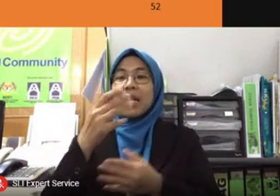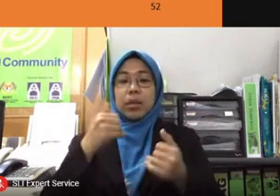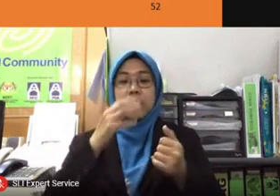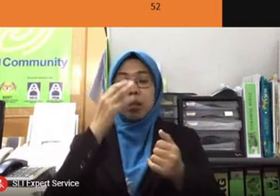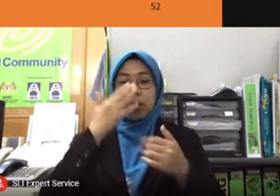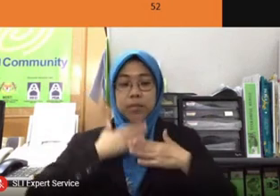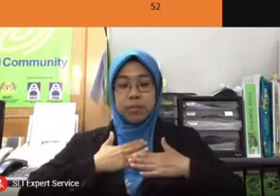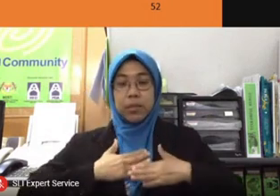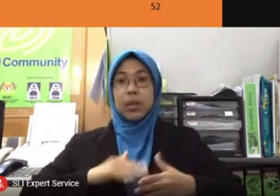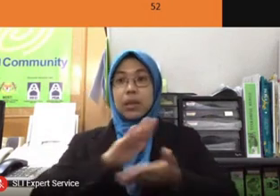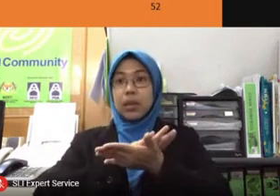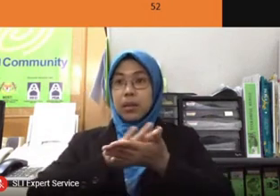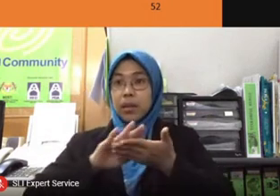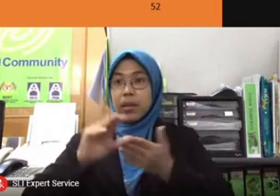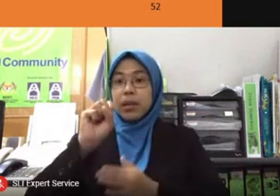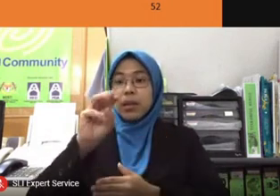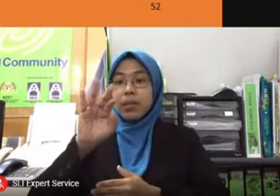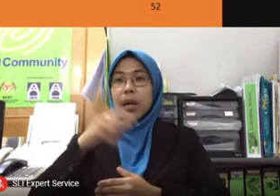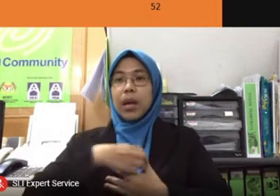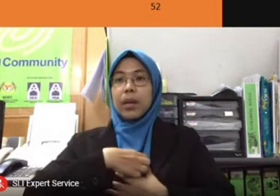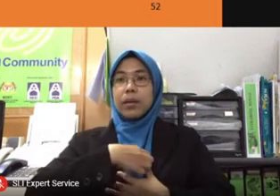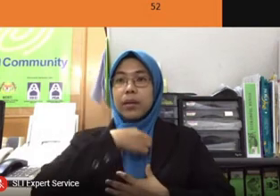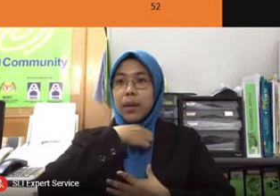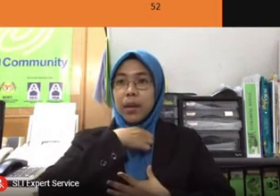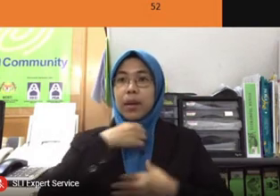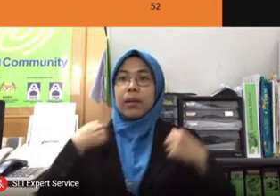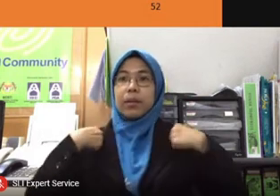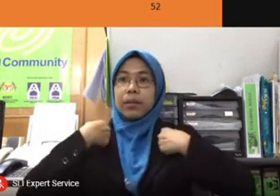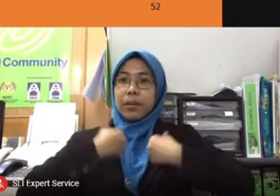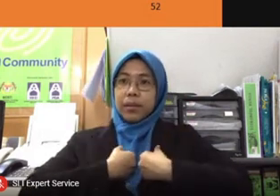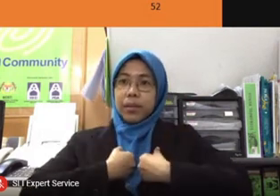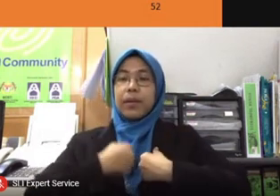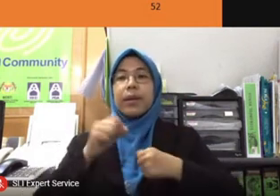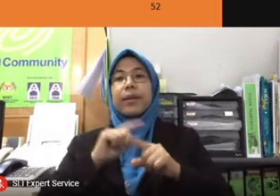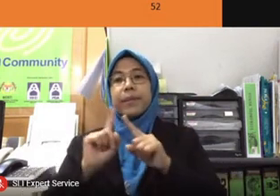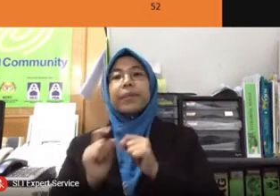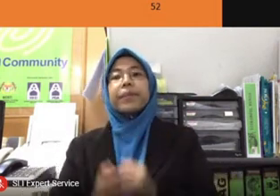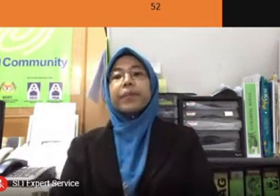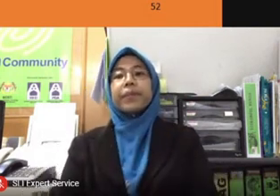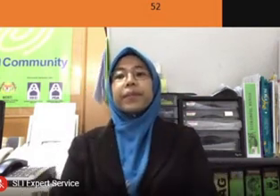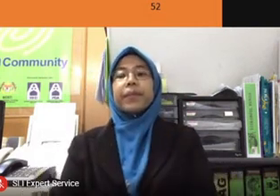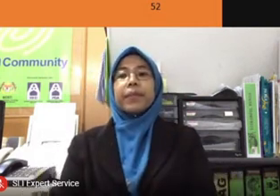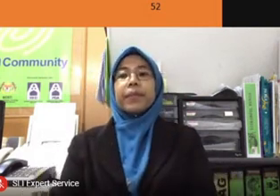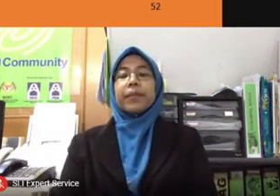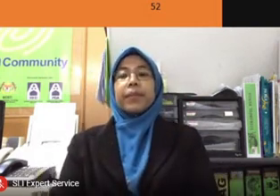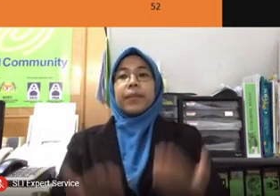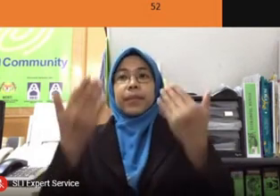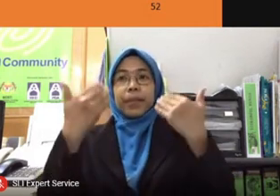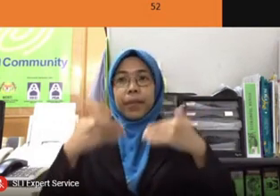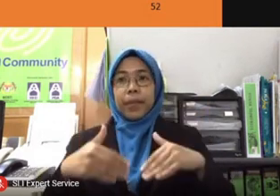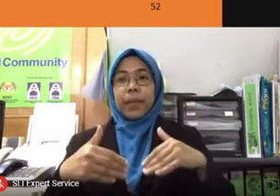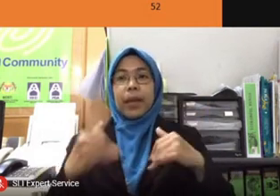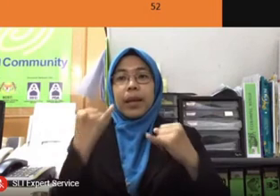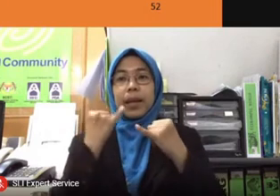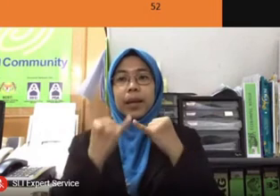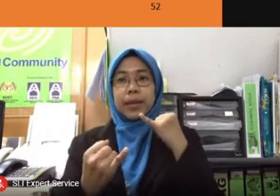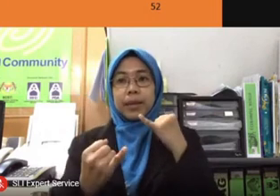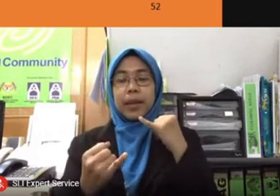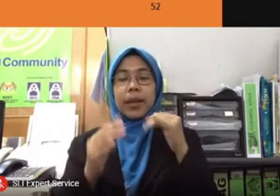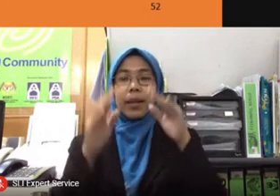casual bermaksud dia ada necktie-nya, ada coat-nya, ada dan sebagainya eh. Right? Kemudian dan yang terakhir